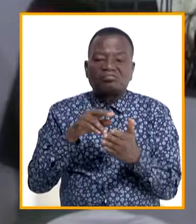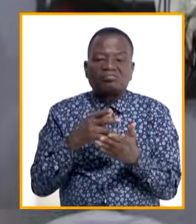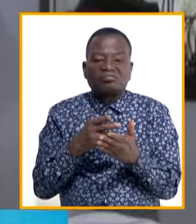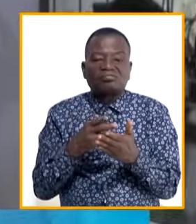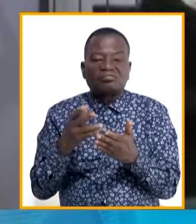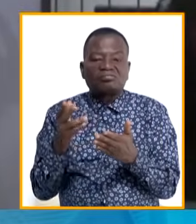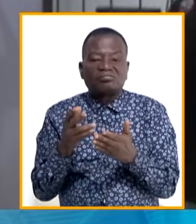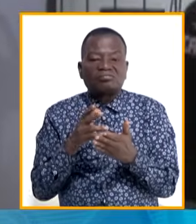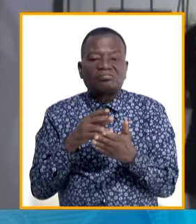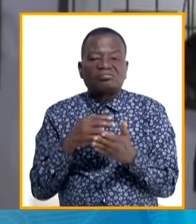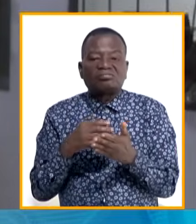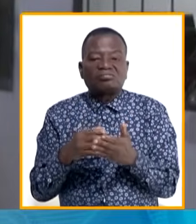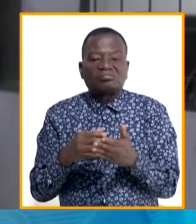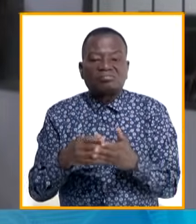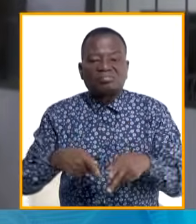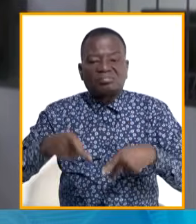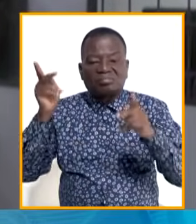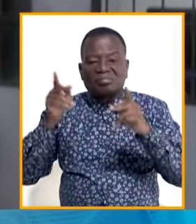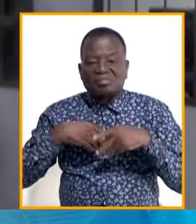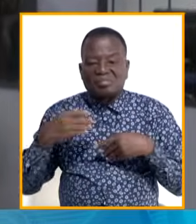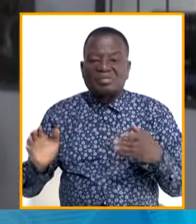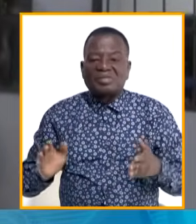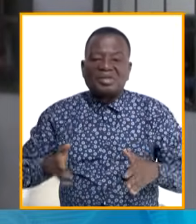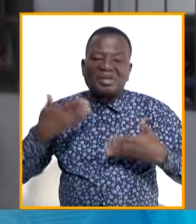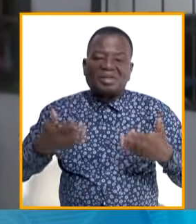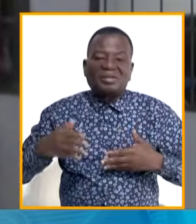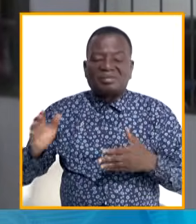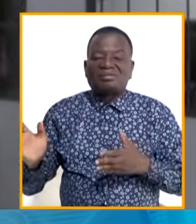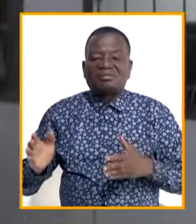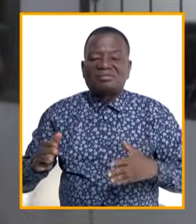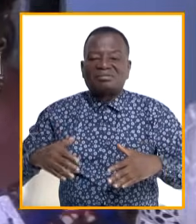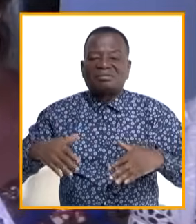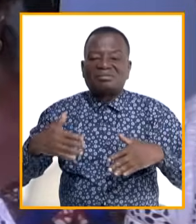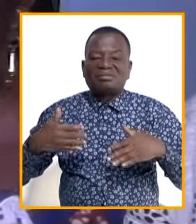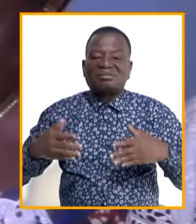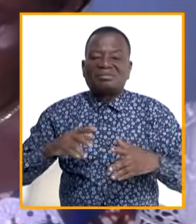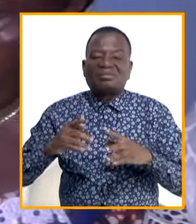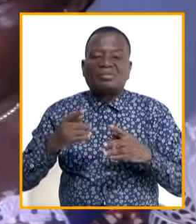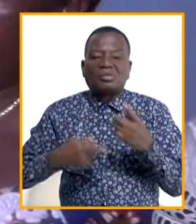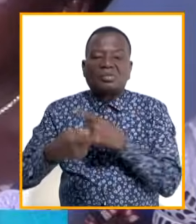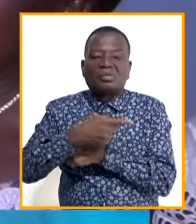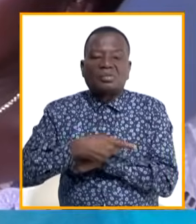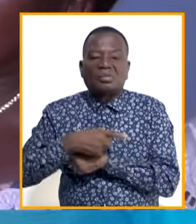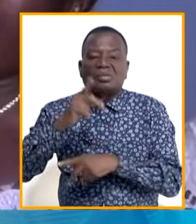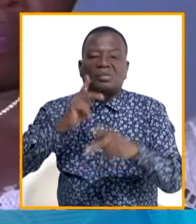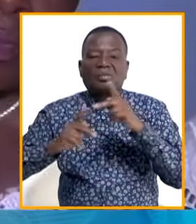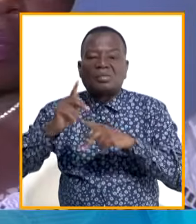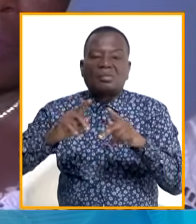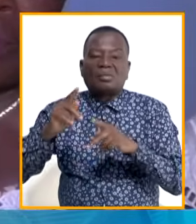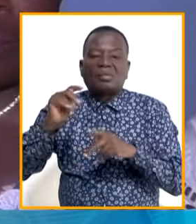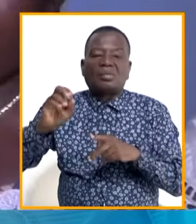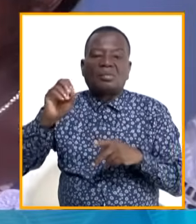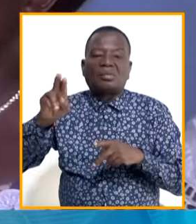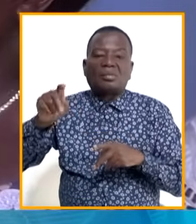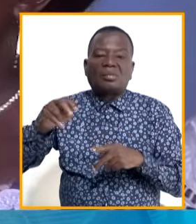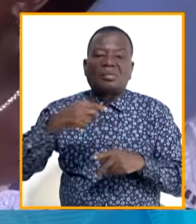On adore. Ça nous permet de nous amuser. C'est très bien, c'est une belle initiative. Aujourd'hui, le peuple Toura s'est exprimé et nous sommes